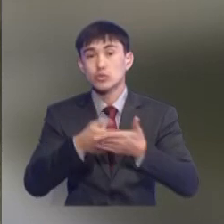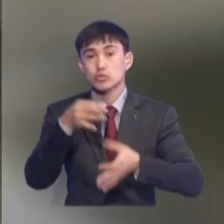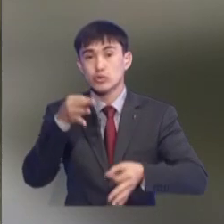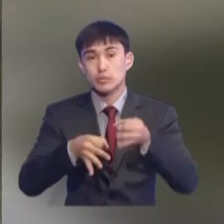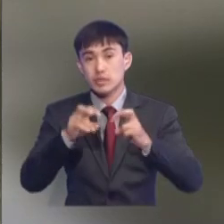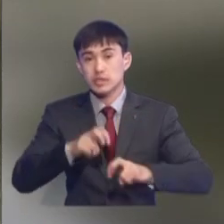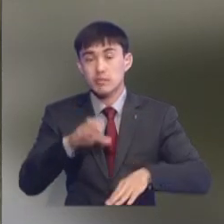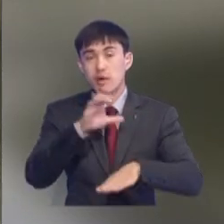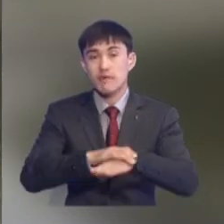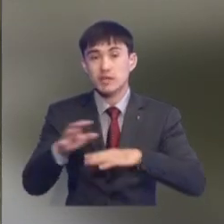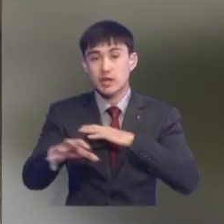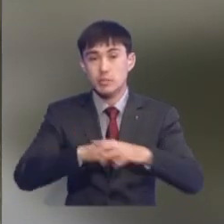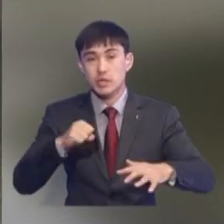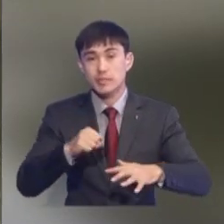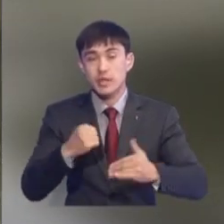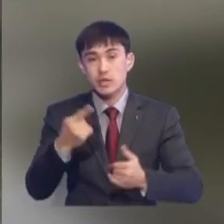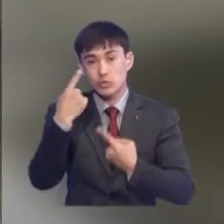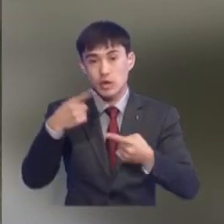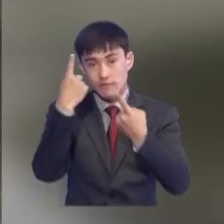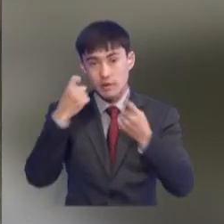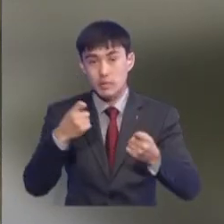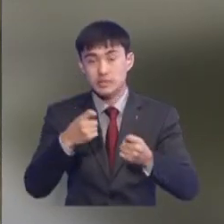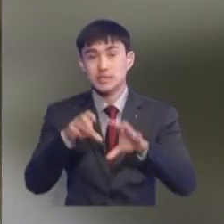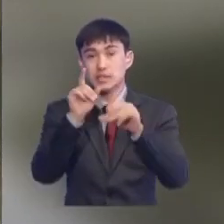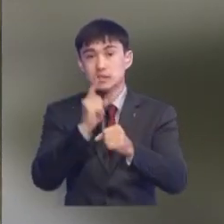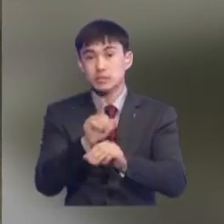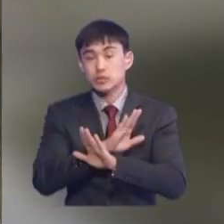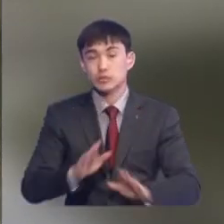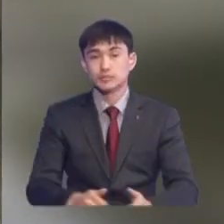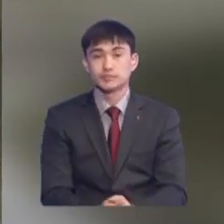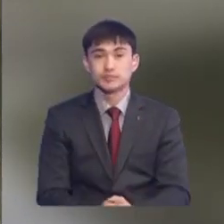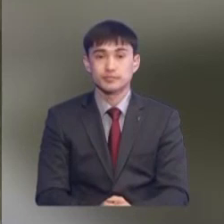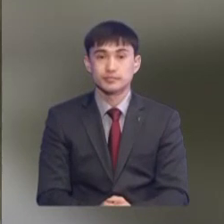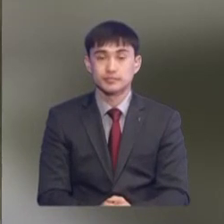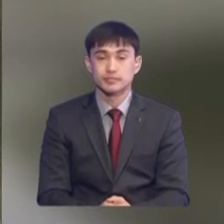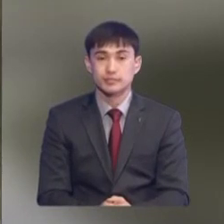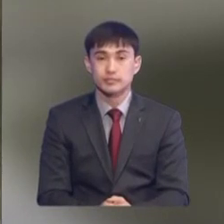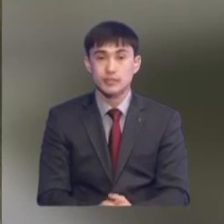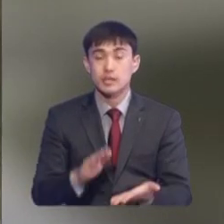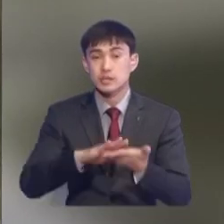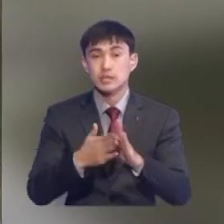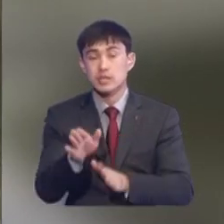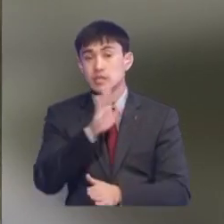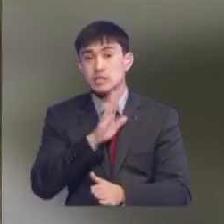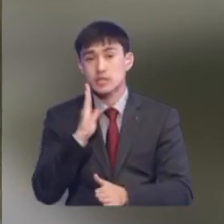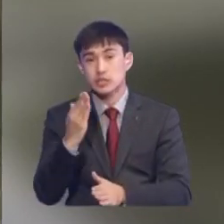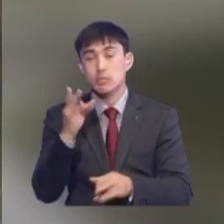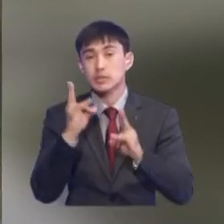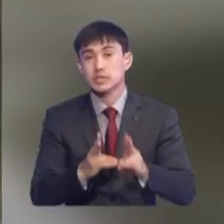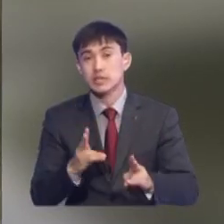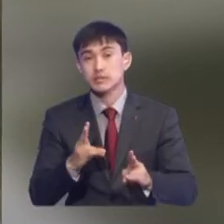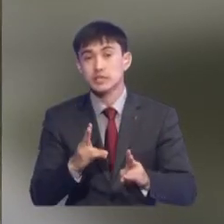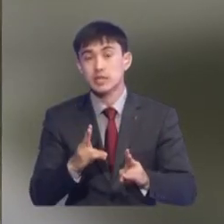расследование по факту грабежа ина информация в интересах следствия распространению не подлежит о состоянии девушки пострадавшей от